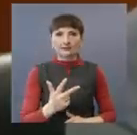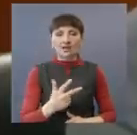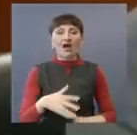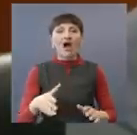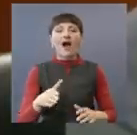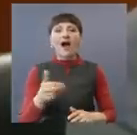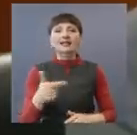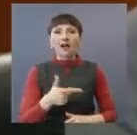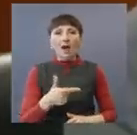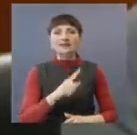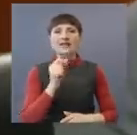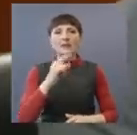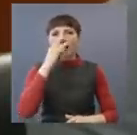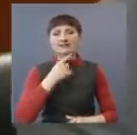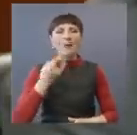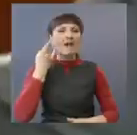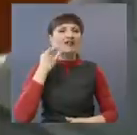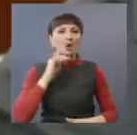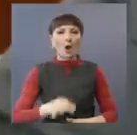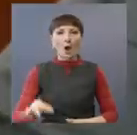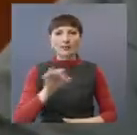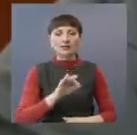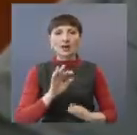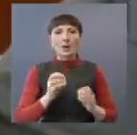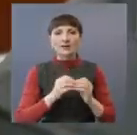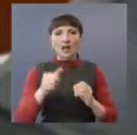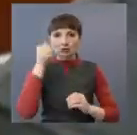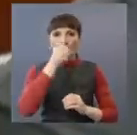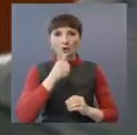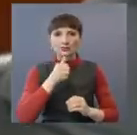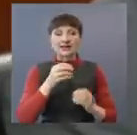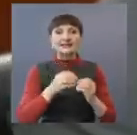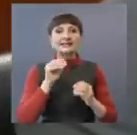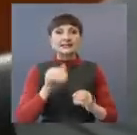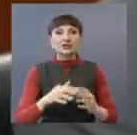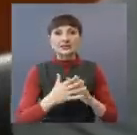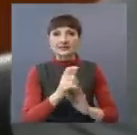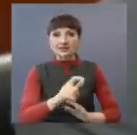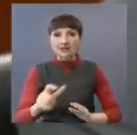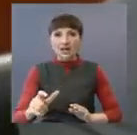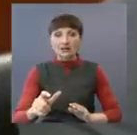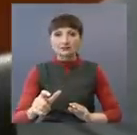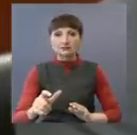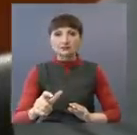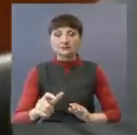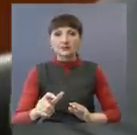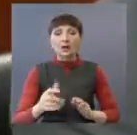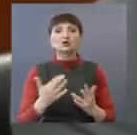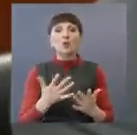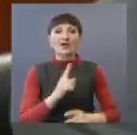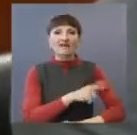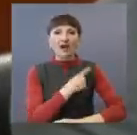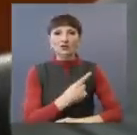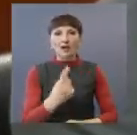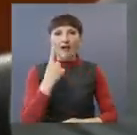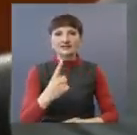Атырауском, Западно-Казахстанском, Павлодарских областях в 2015 году на 10 тысяч человек сельского населения приходится около